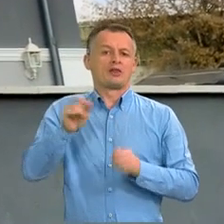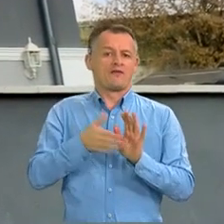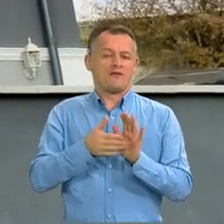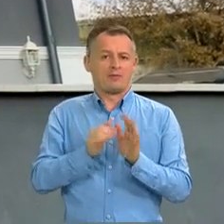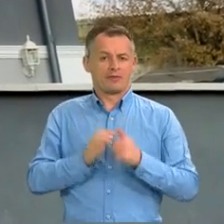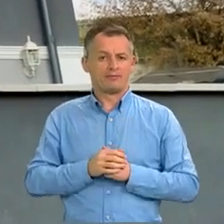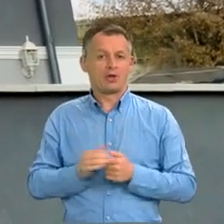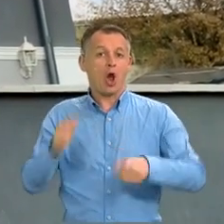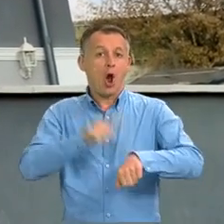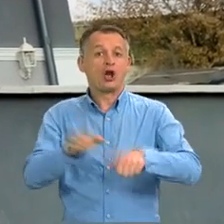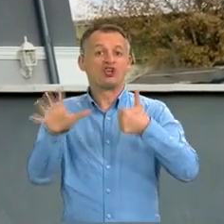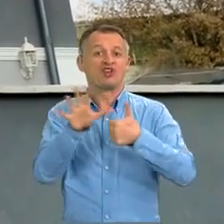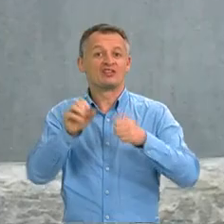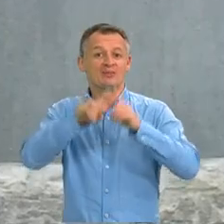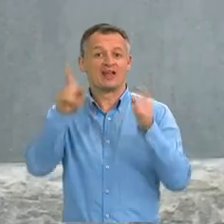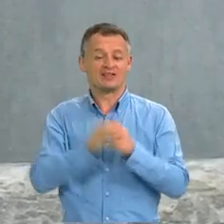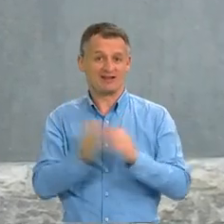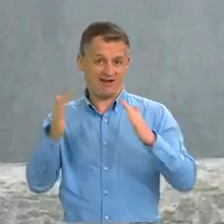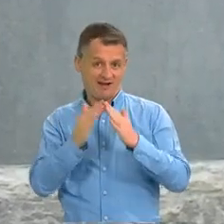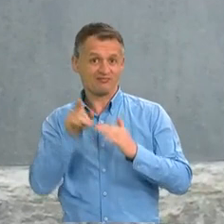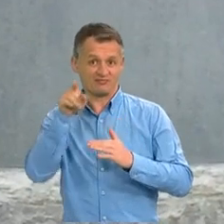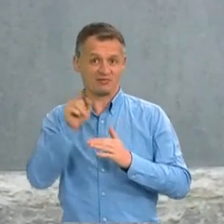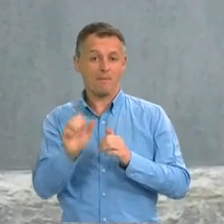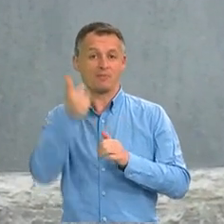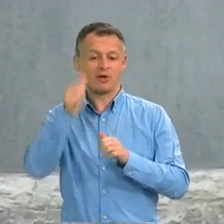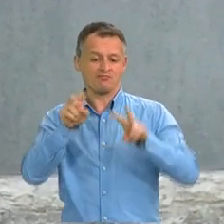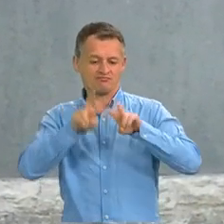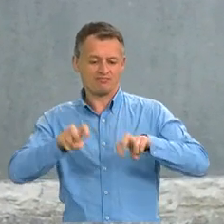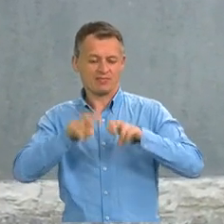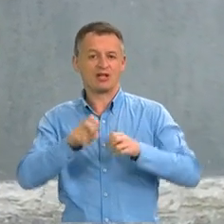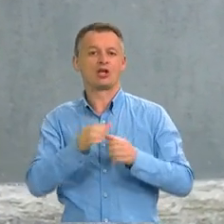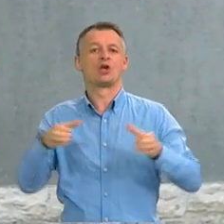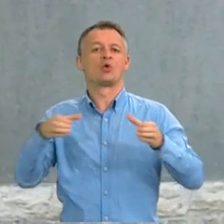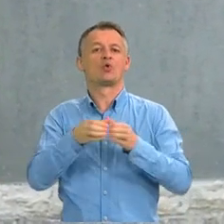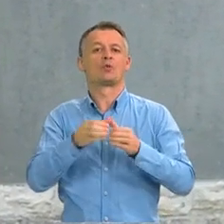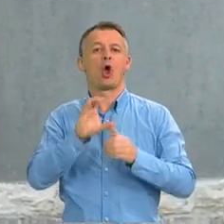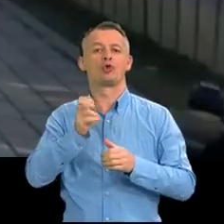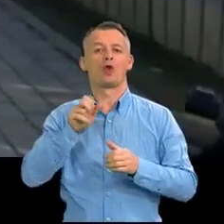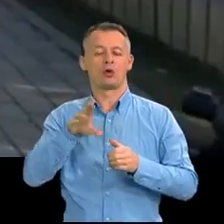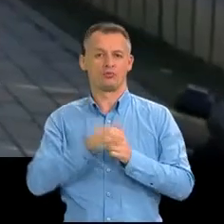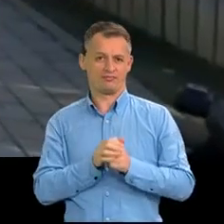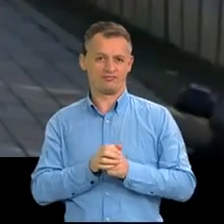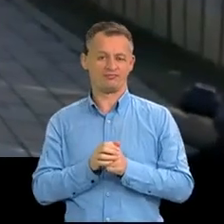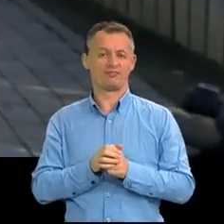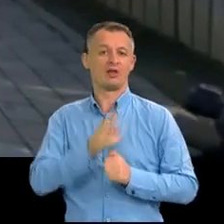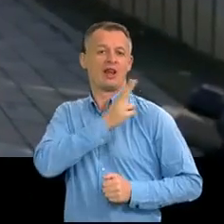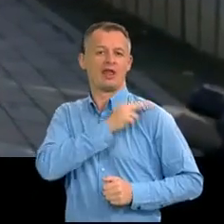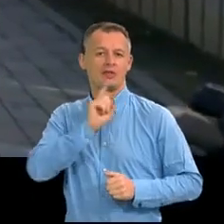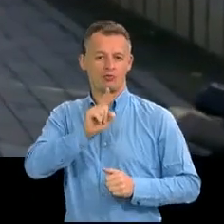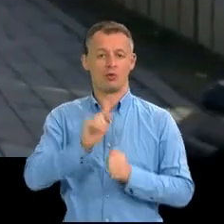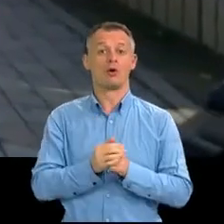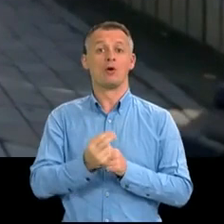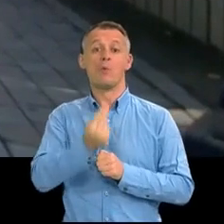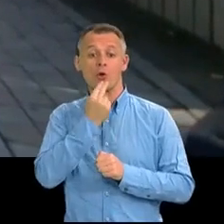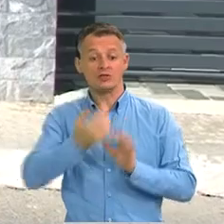Casa interlopului Adrian Corduneanu este prima locuință percheziționată de procurorii DIICOT în această dimineață. Ore în șir au stat oamenii legii să